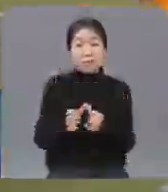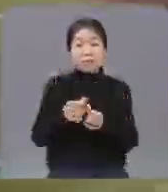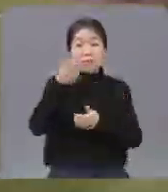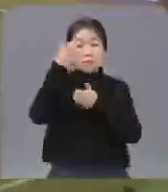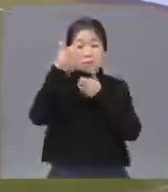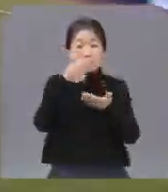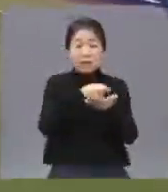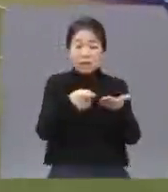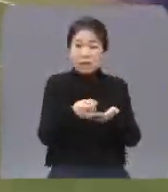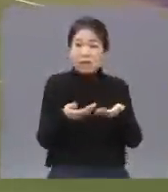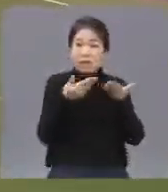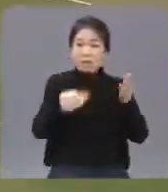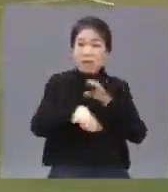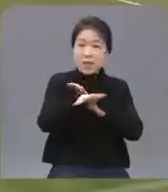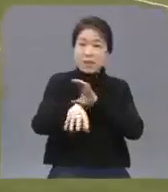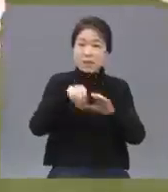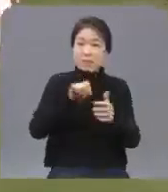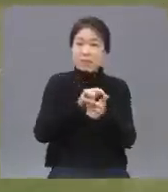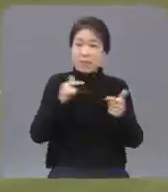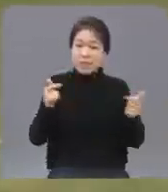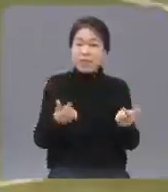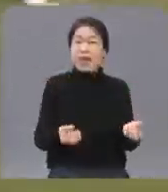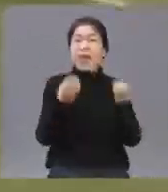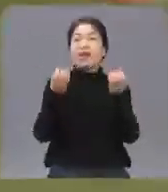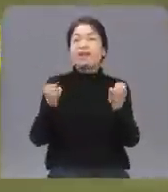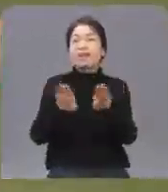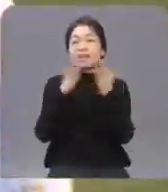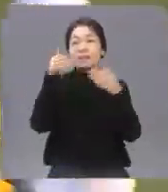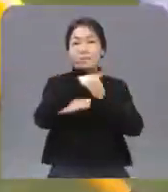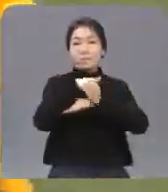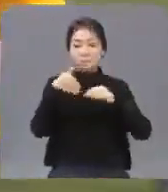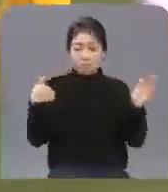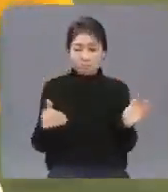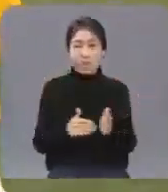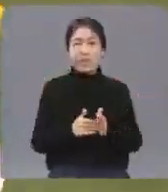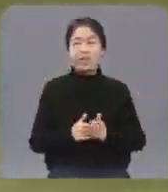하프타임 경품 추첨 등 다양한 개막 행사를 열었습니다